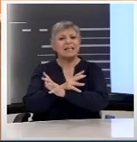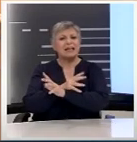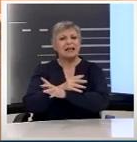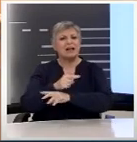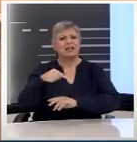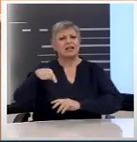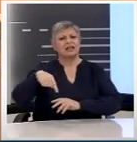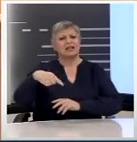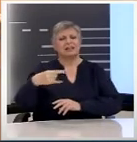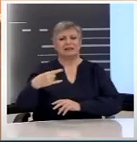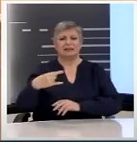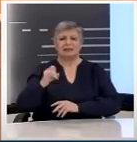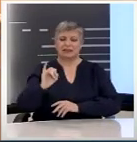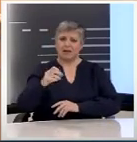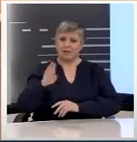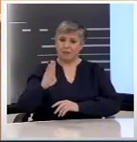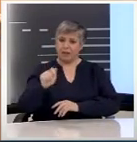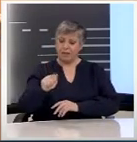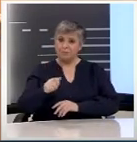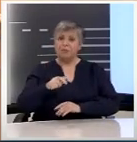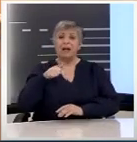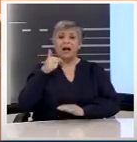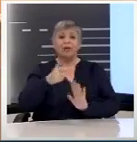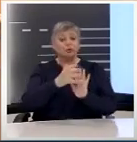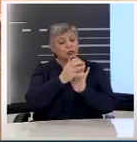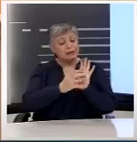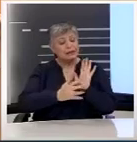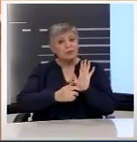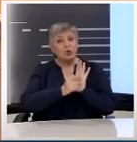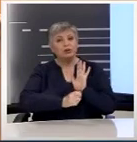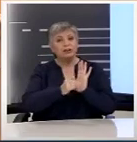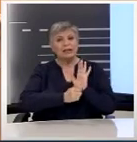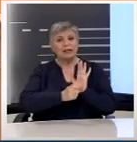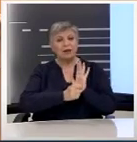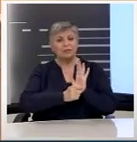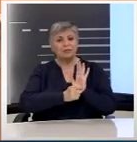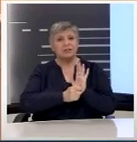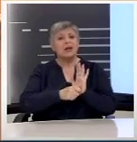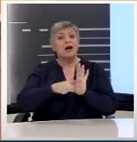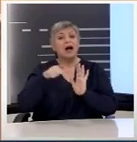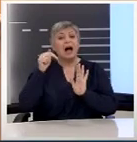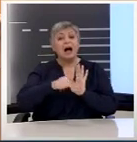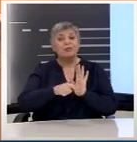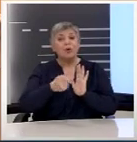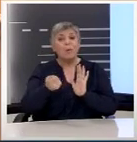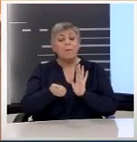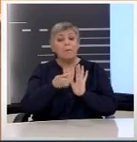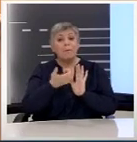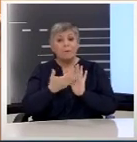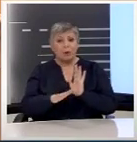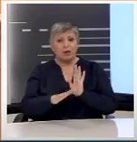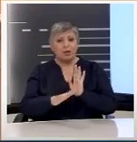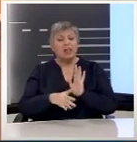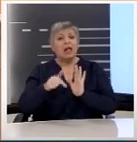αποδεχόμενο ότι δεν υπάρχει φυσικός αυτουργός για τα αδικήματα για τα οποία